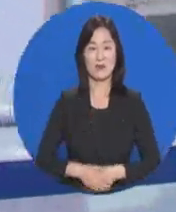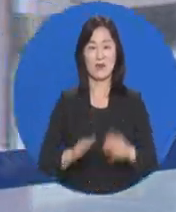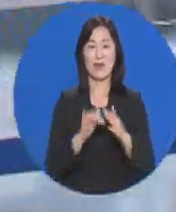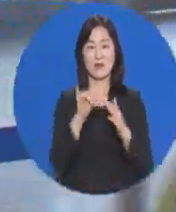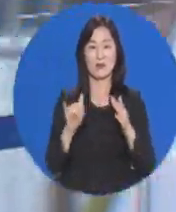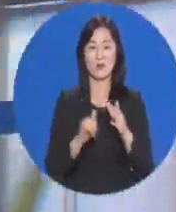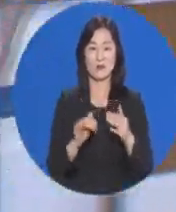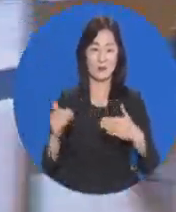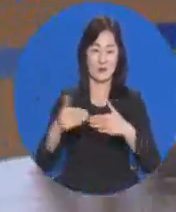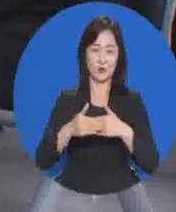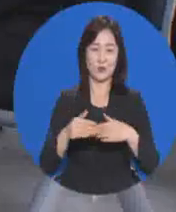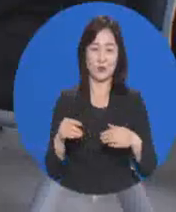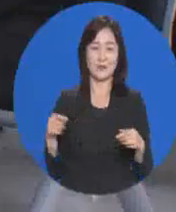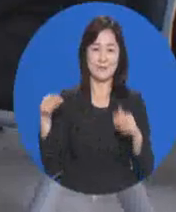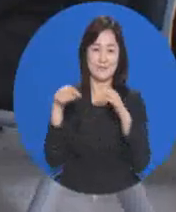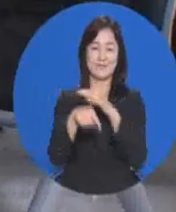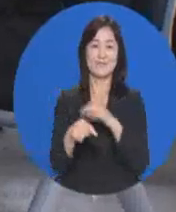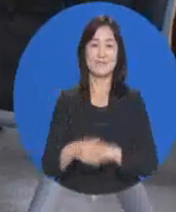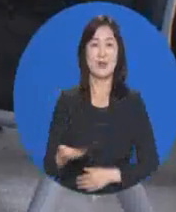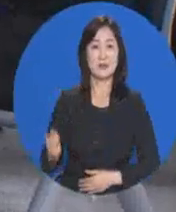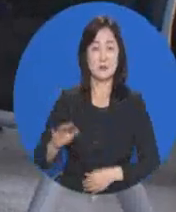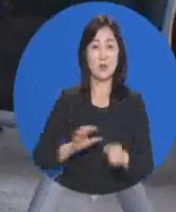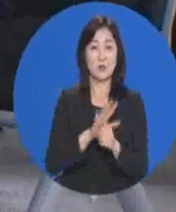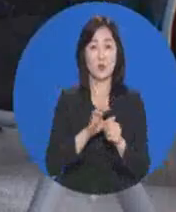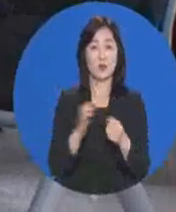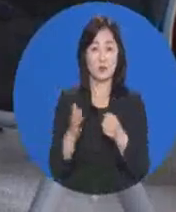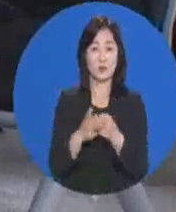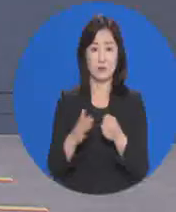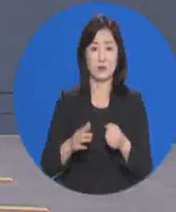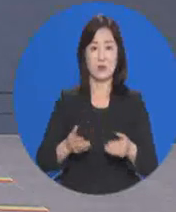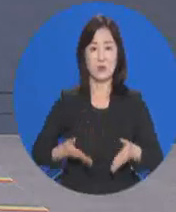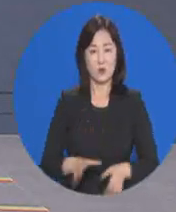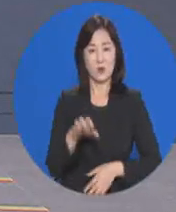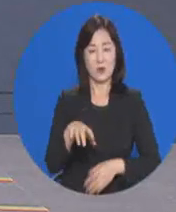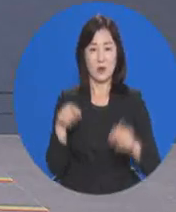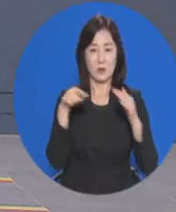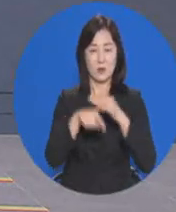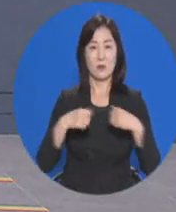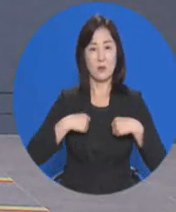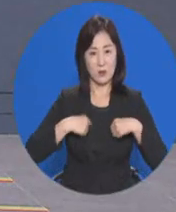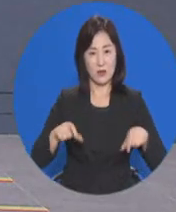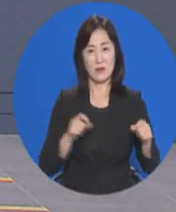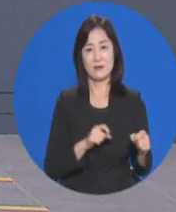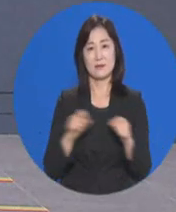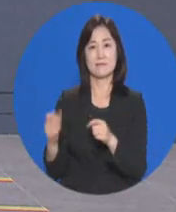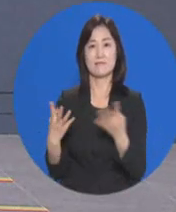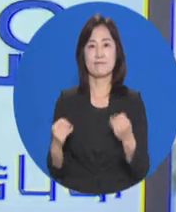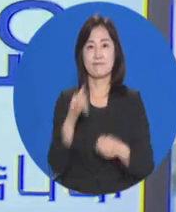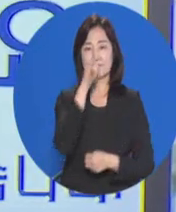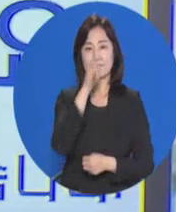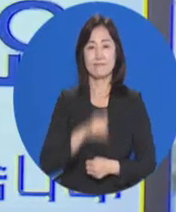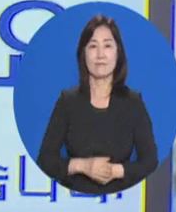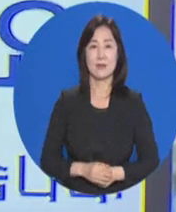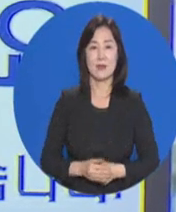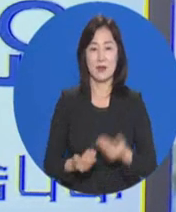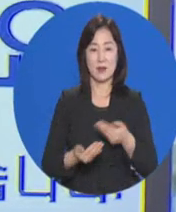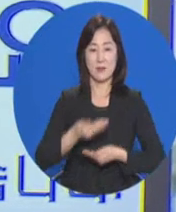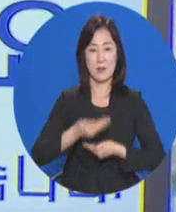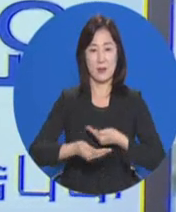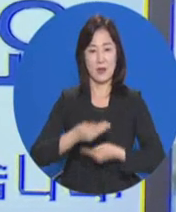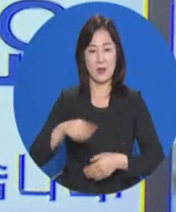품으로 향했습니다. 하지만 코로나19의 여파로 고향 방문을 포기하거나 미룬 경우가 많아 여객선 터미널